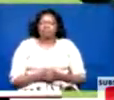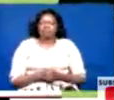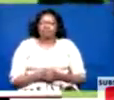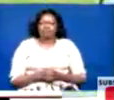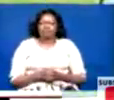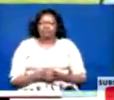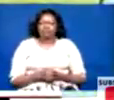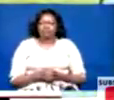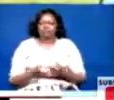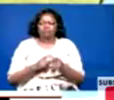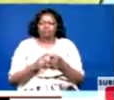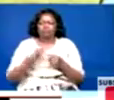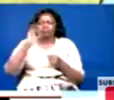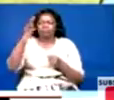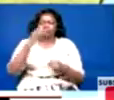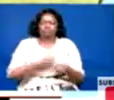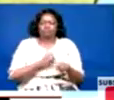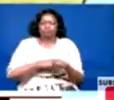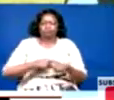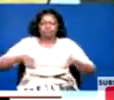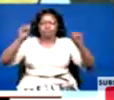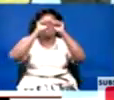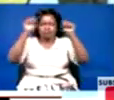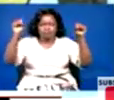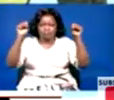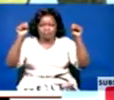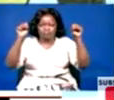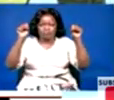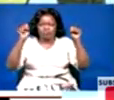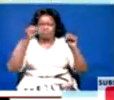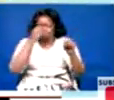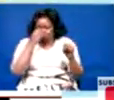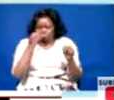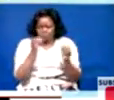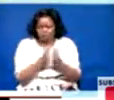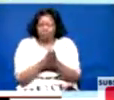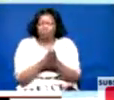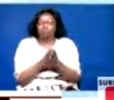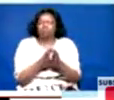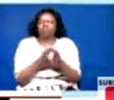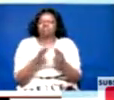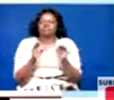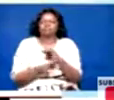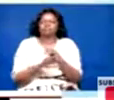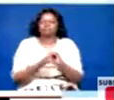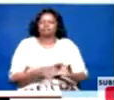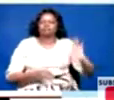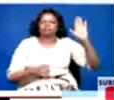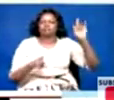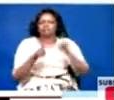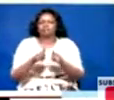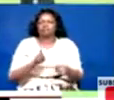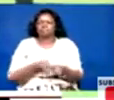Hii itakuwa mara ya tatu kwa Rais Mteule na naibu wake kuapishwa kwa wakati moja katika uwanja huu,